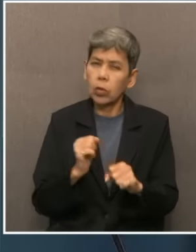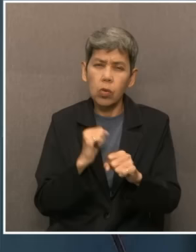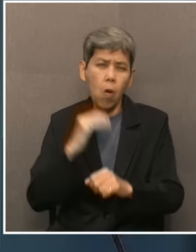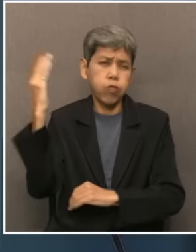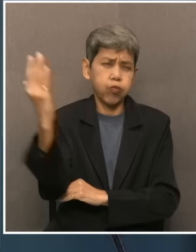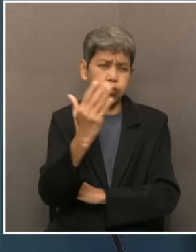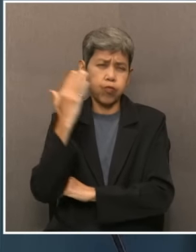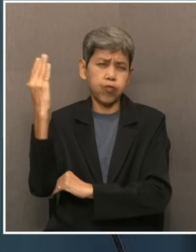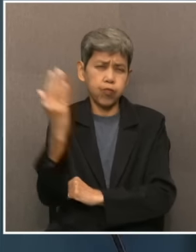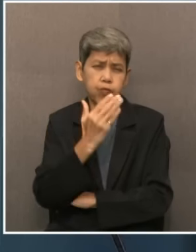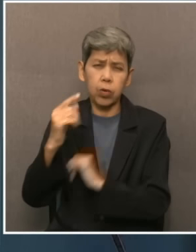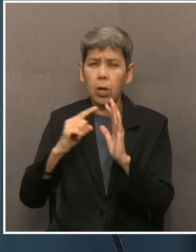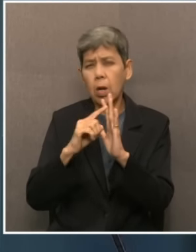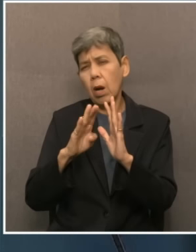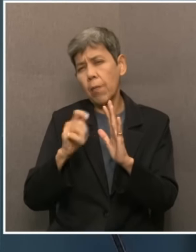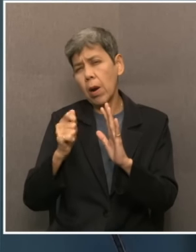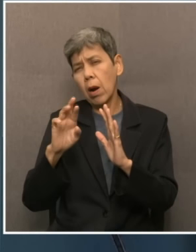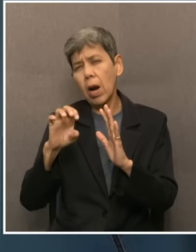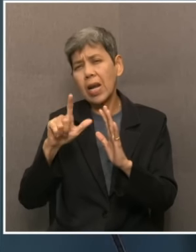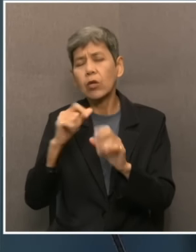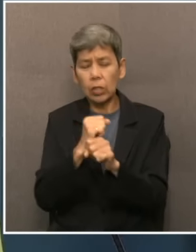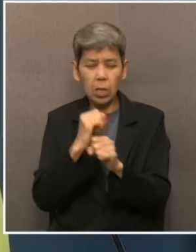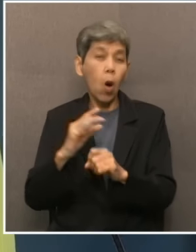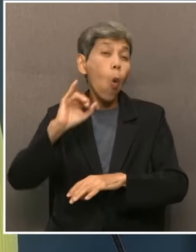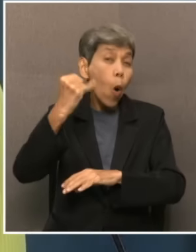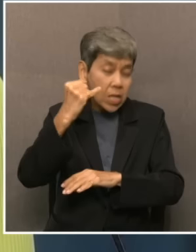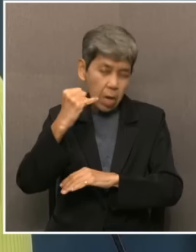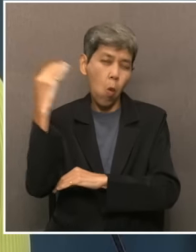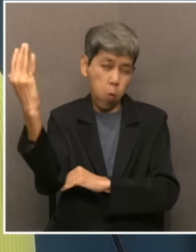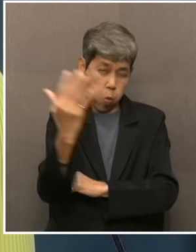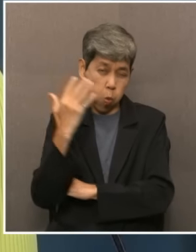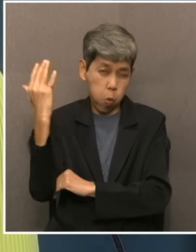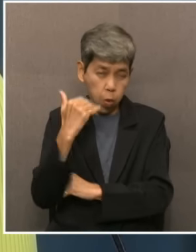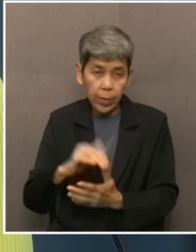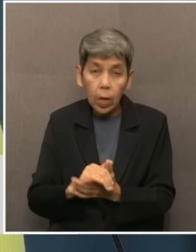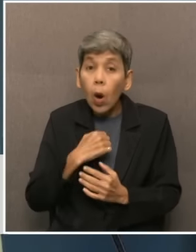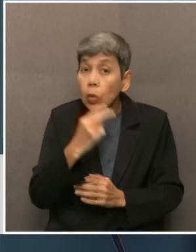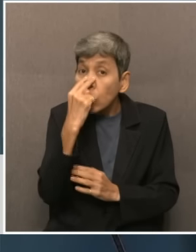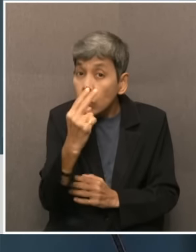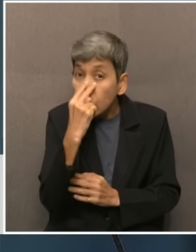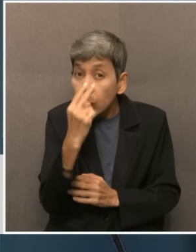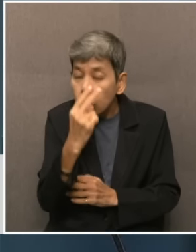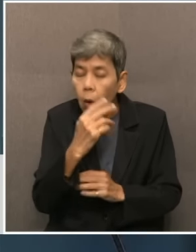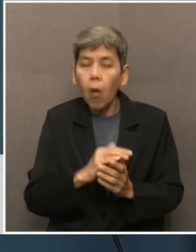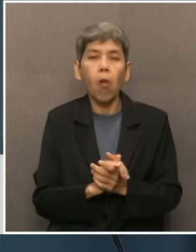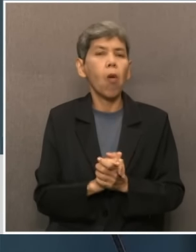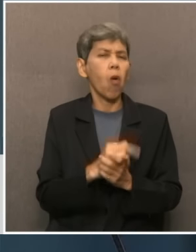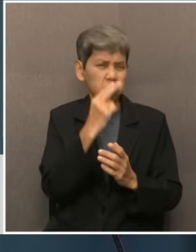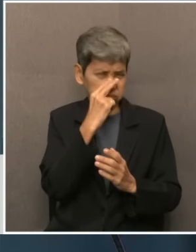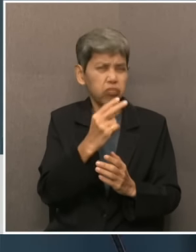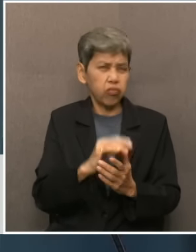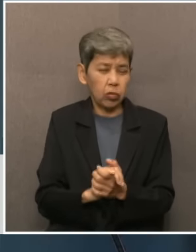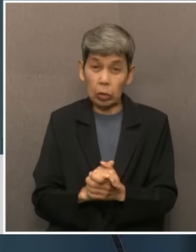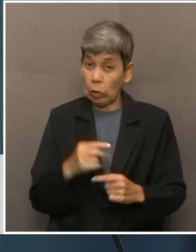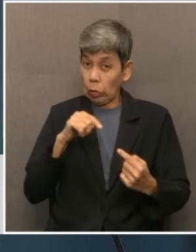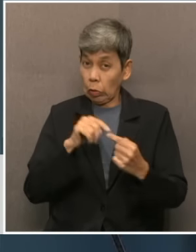Burrill ที่ถลมรดเทคซัสเมอวนจนที่ผ่านมาและให้คผชมได้ดูภาพล่สุดนะครัเป็ภาพที่